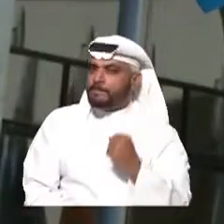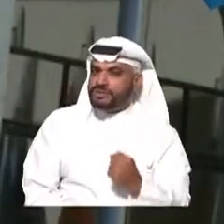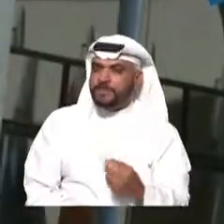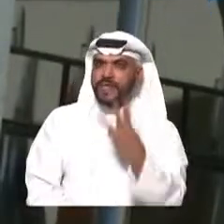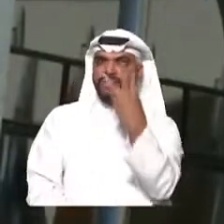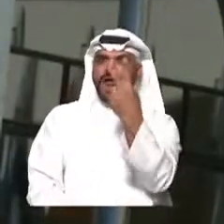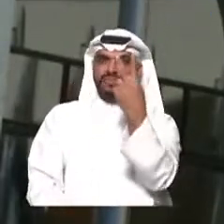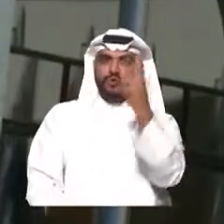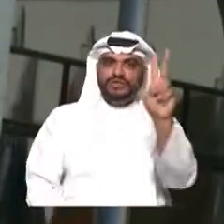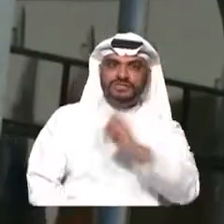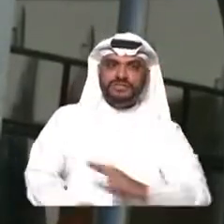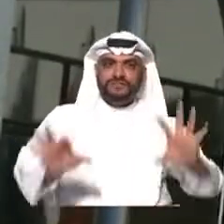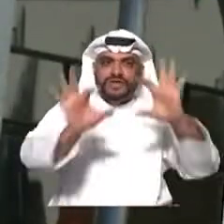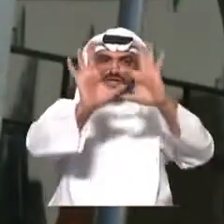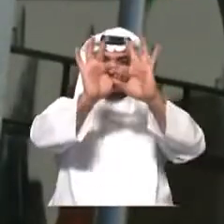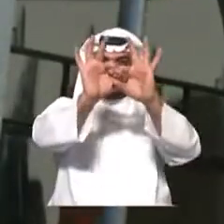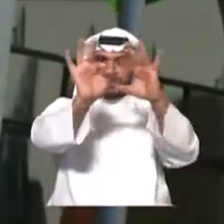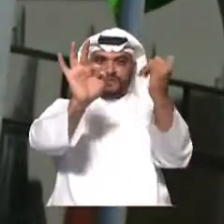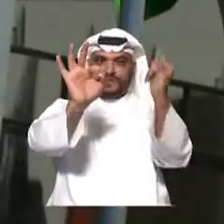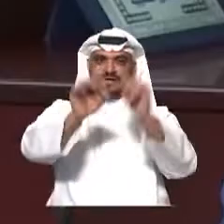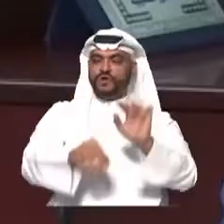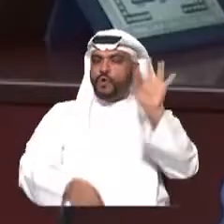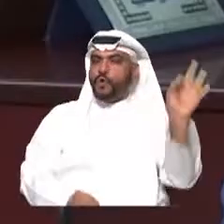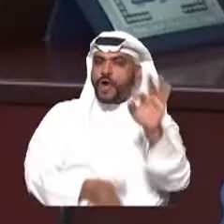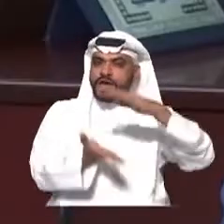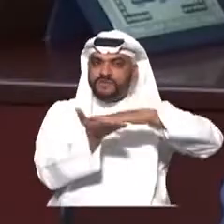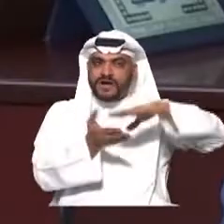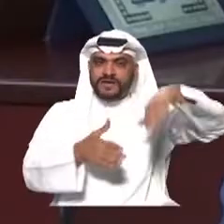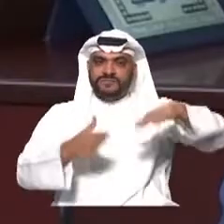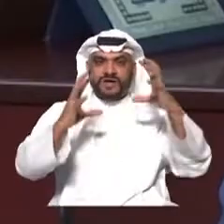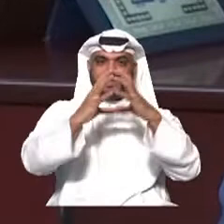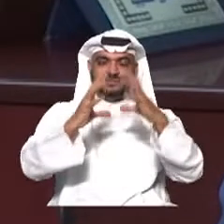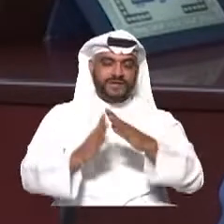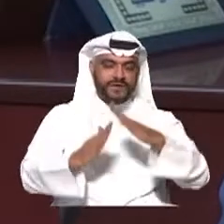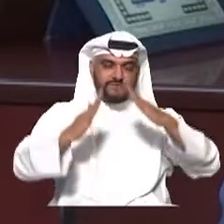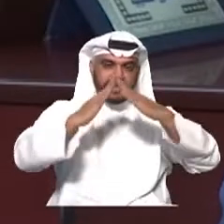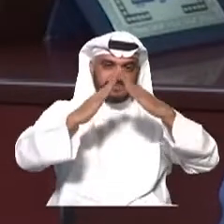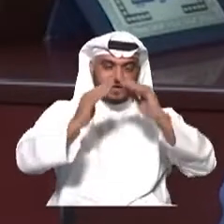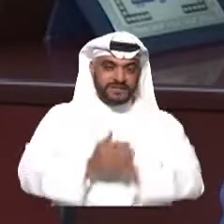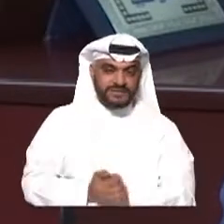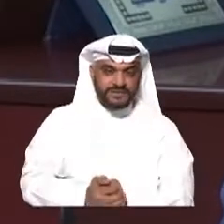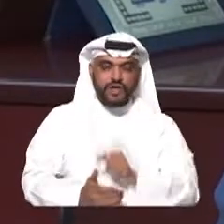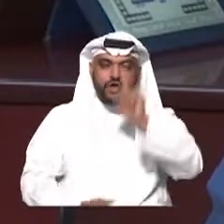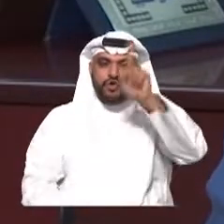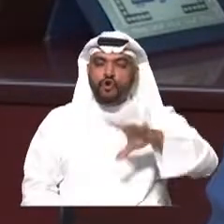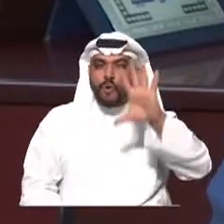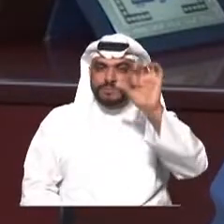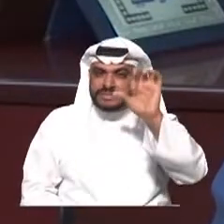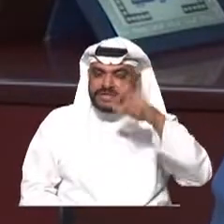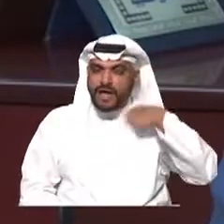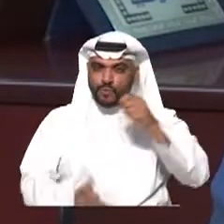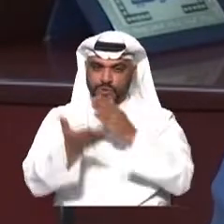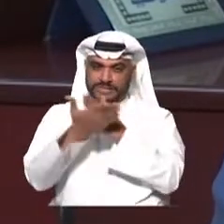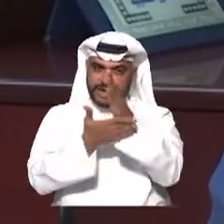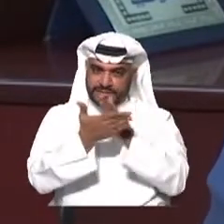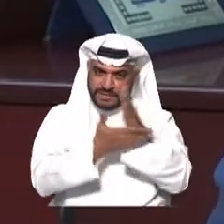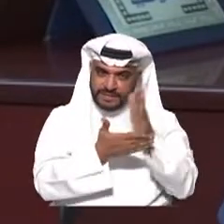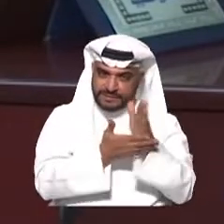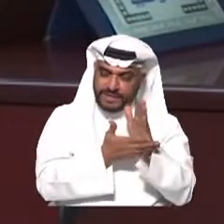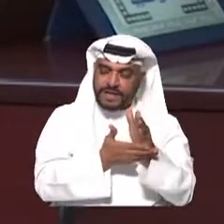في تاريخ الجامعة العربية في القاهرة. يوم 9 في الأول كان اجتماع وزراء خارجية العرب، بيبقى دايما